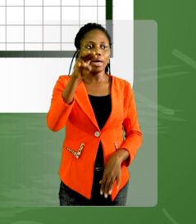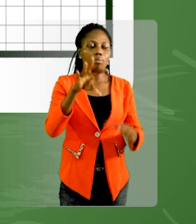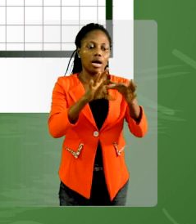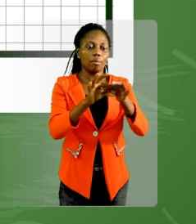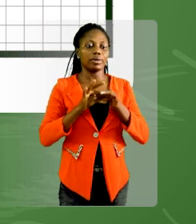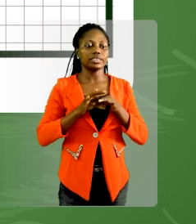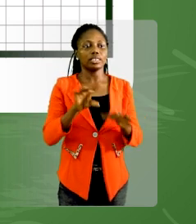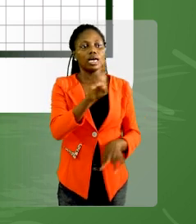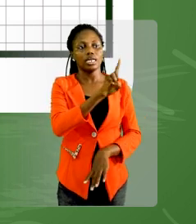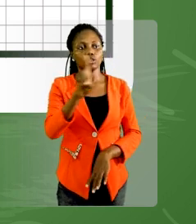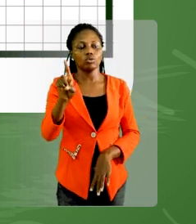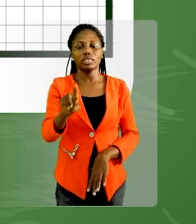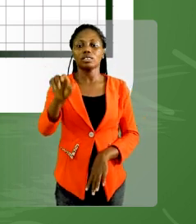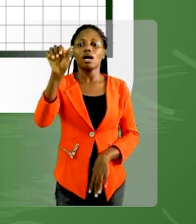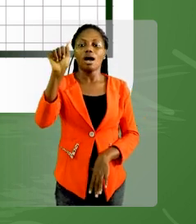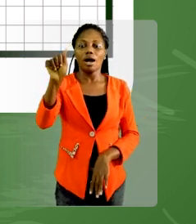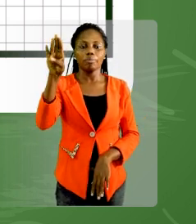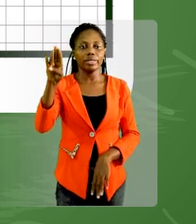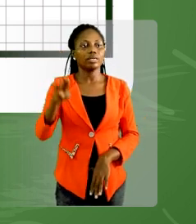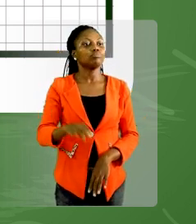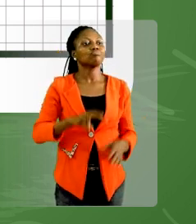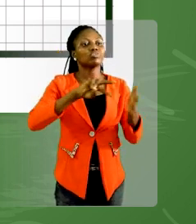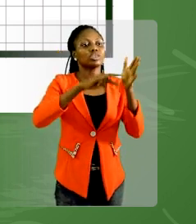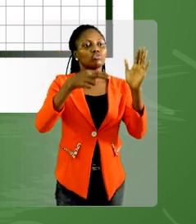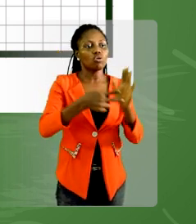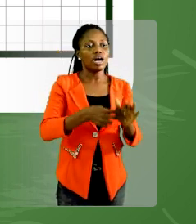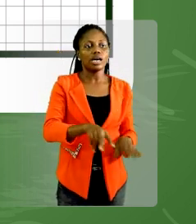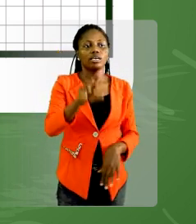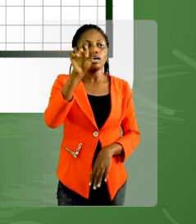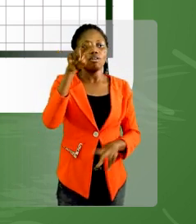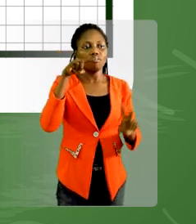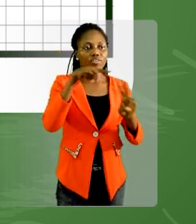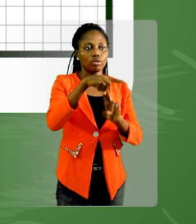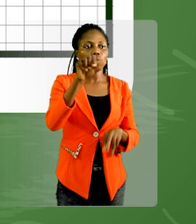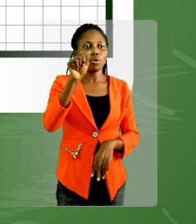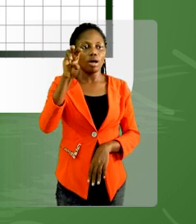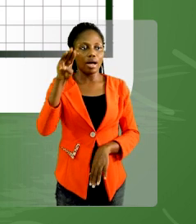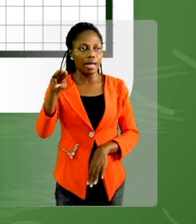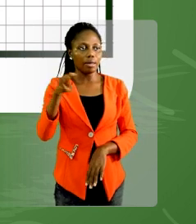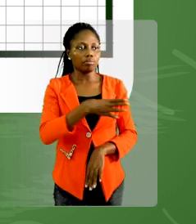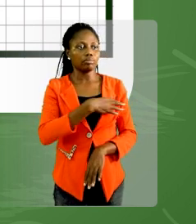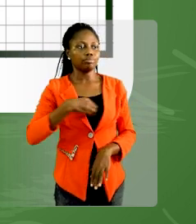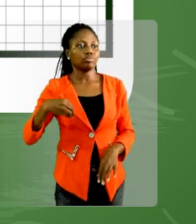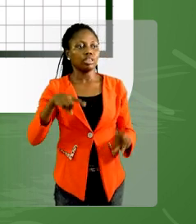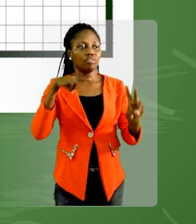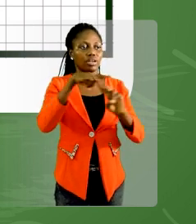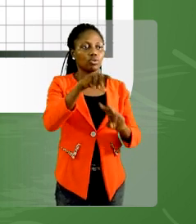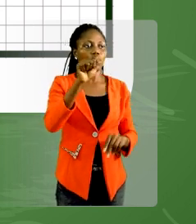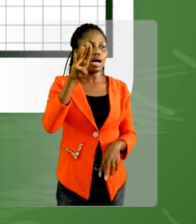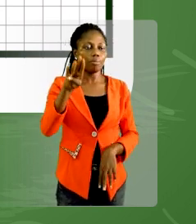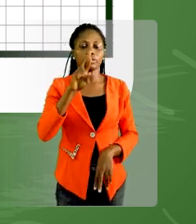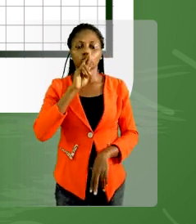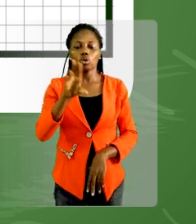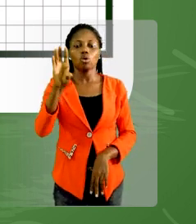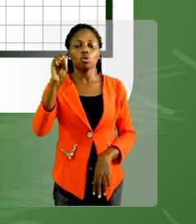AB, équivaut à vecteur AM et vecteur AB sont collinéaires. Ici, comme